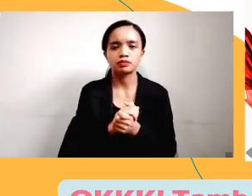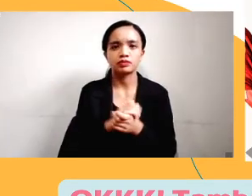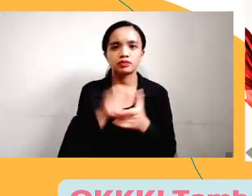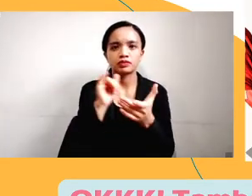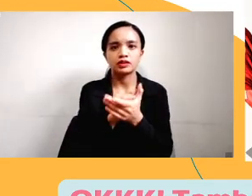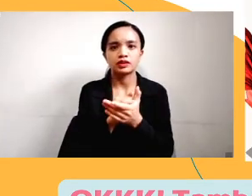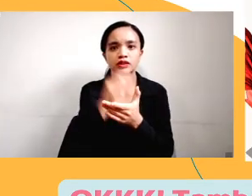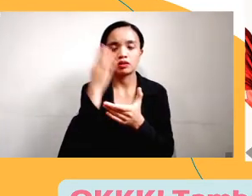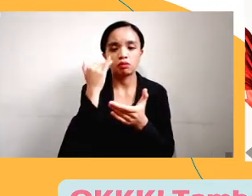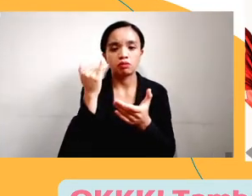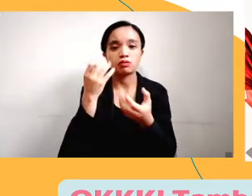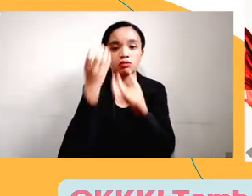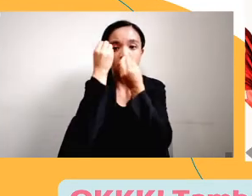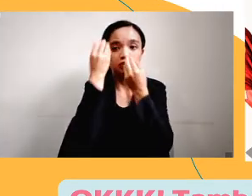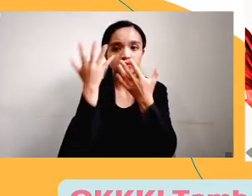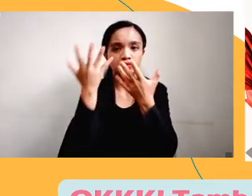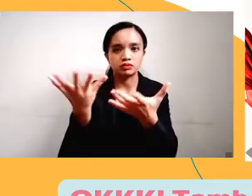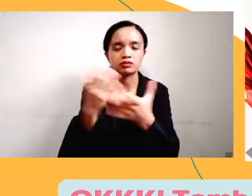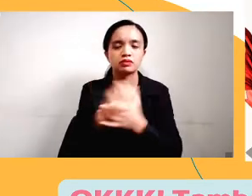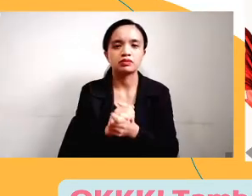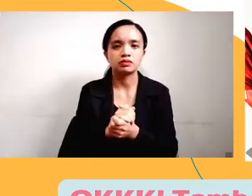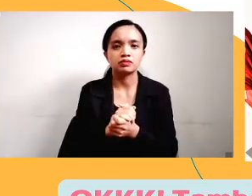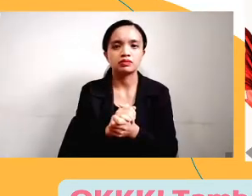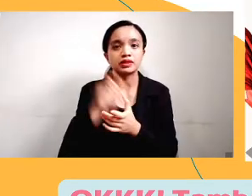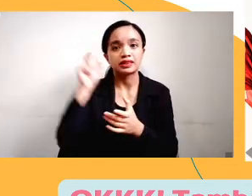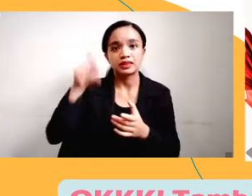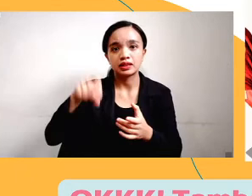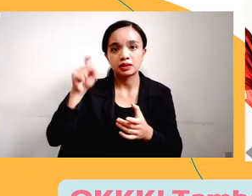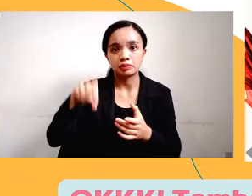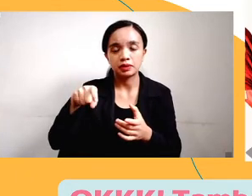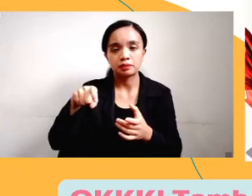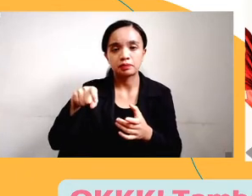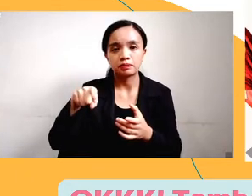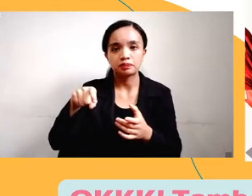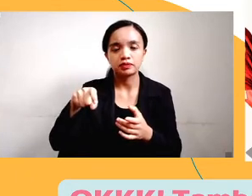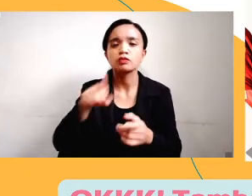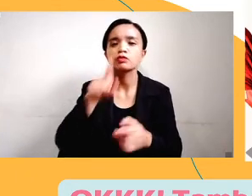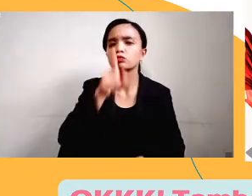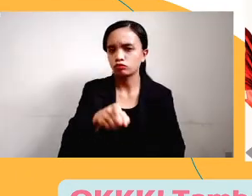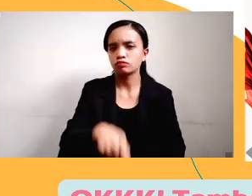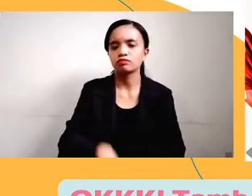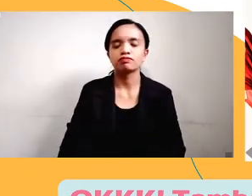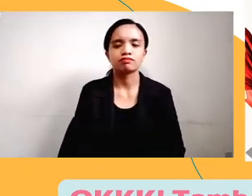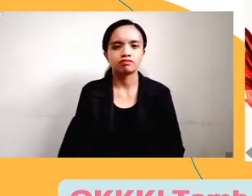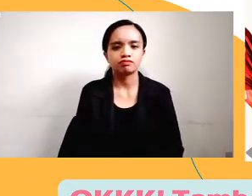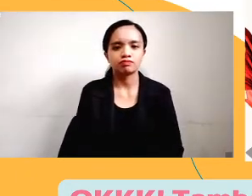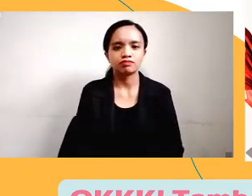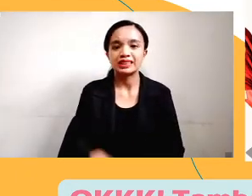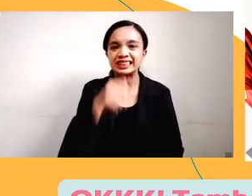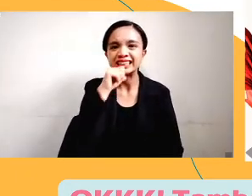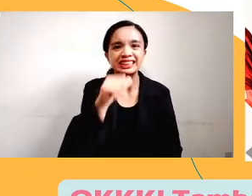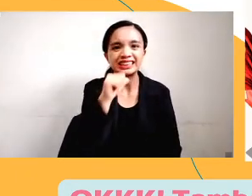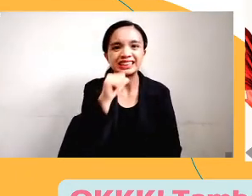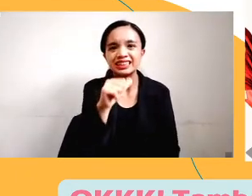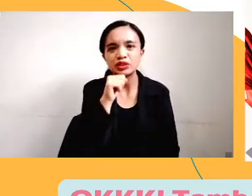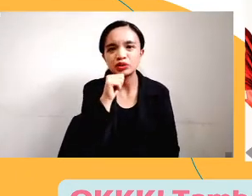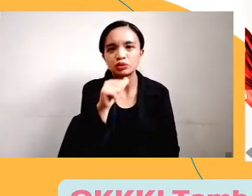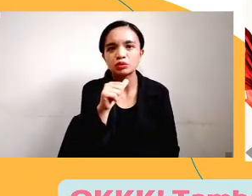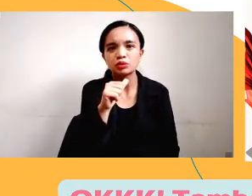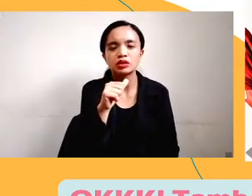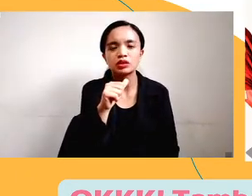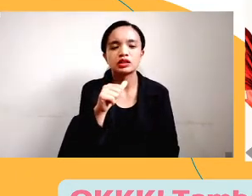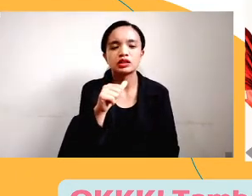ating information ay dapat yung totoo. Hindi yung